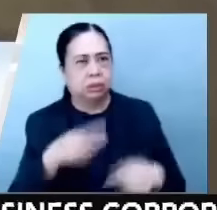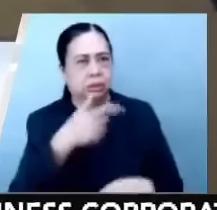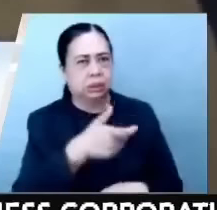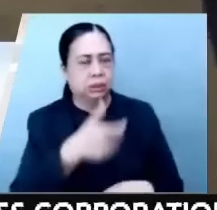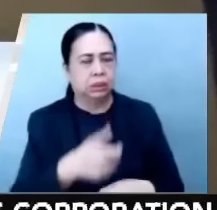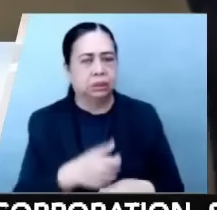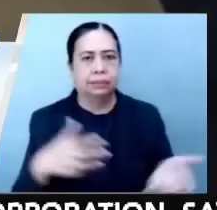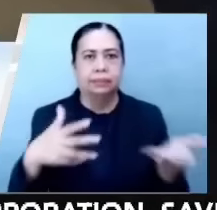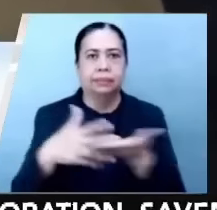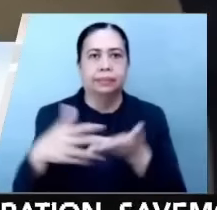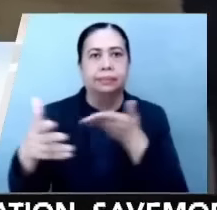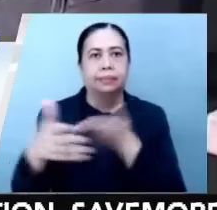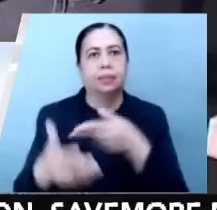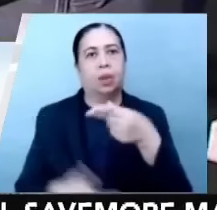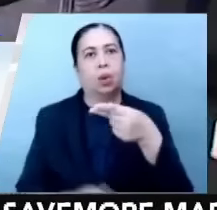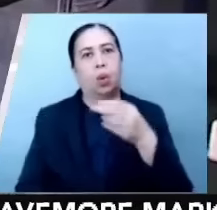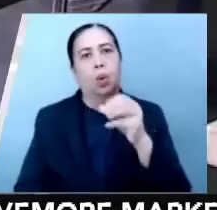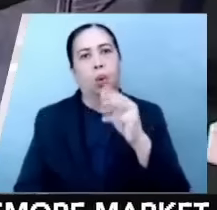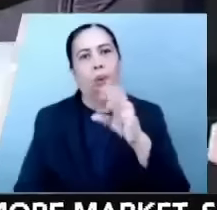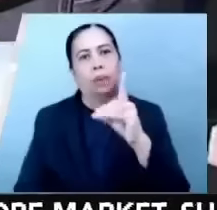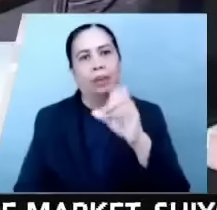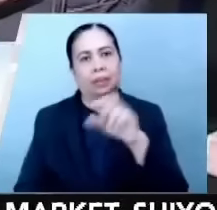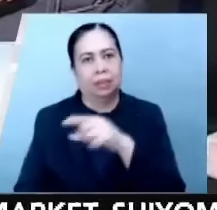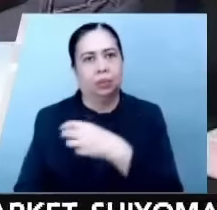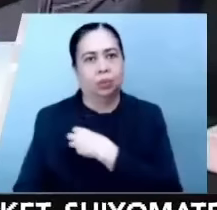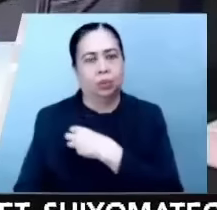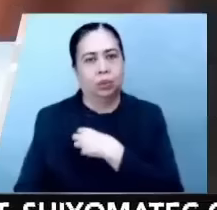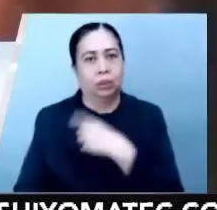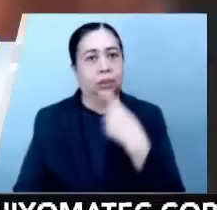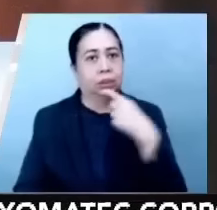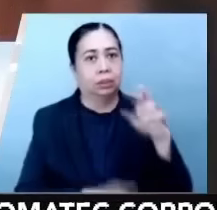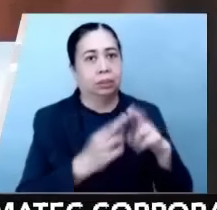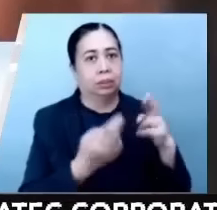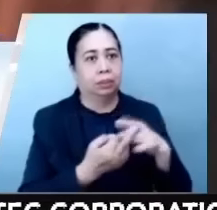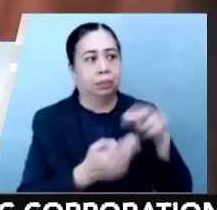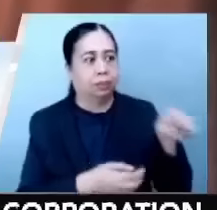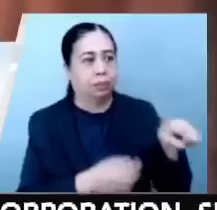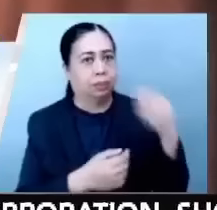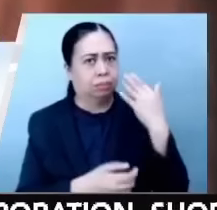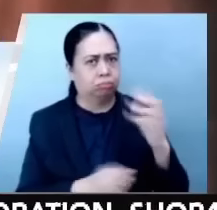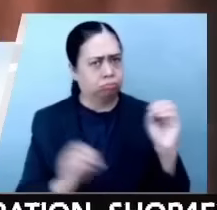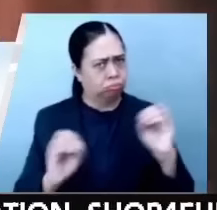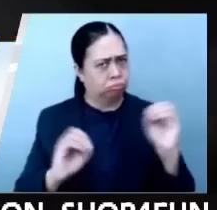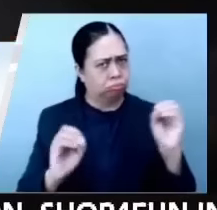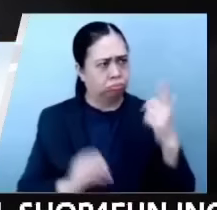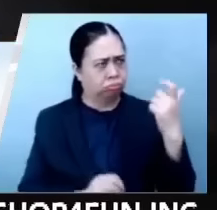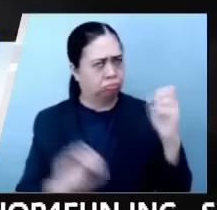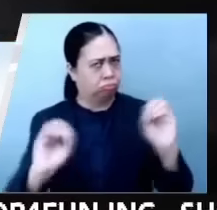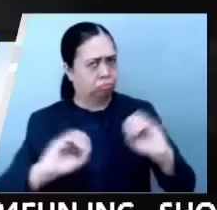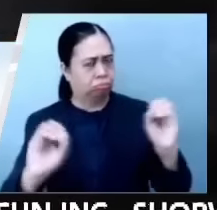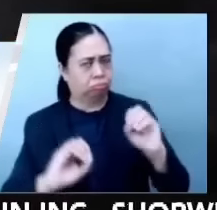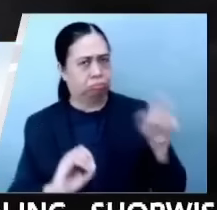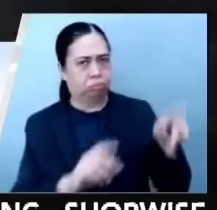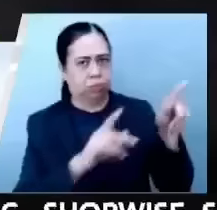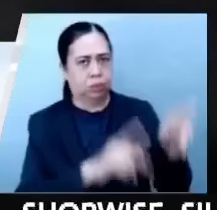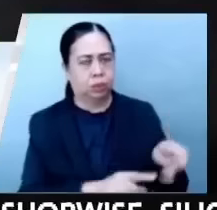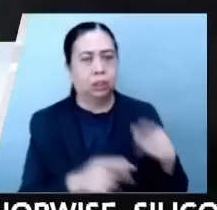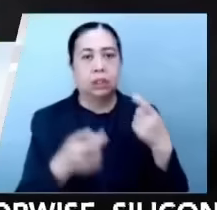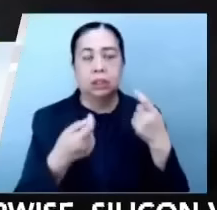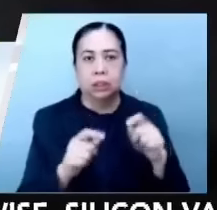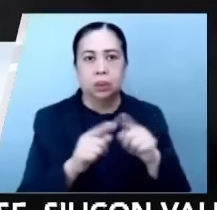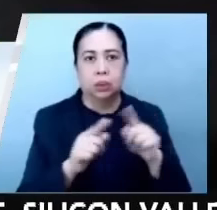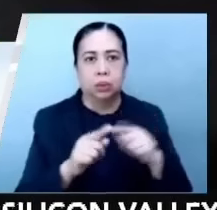homicide ang suspect na pulis. Ay naman sa mga kamag-anak ng napatay wala raw baril ang lalaki. Sinubukan din daw nilang humingi ng